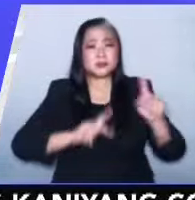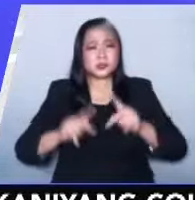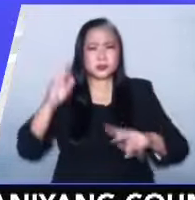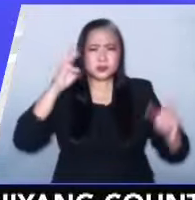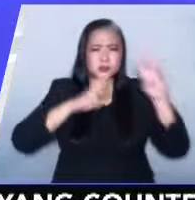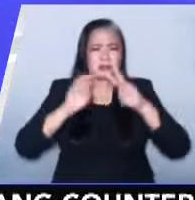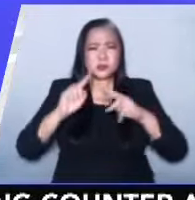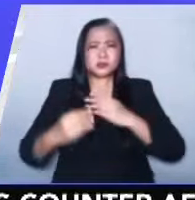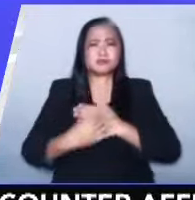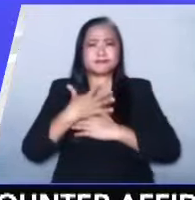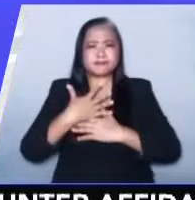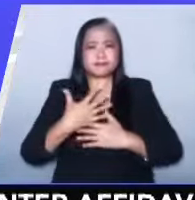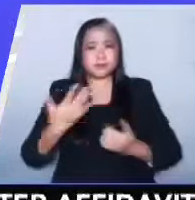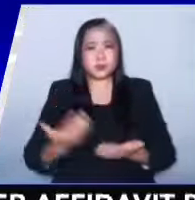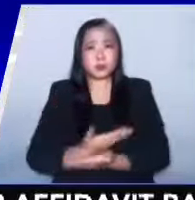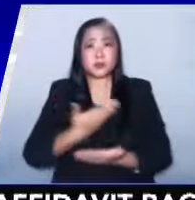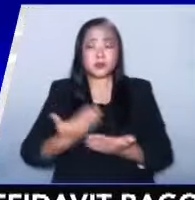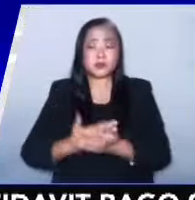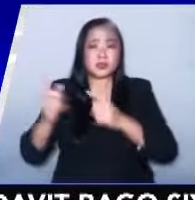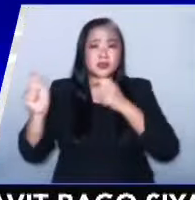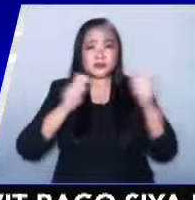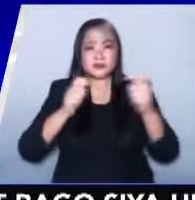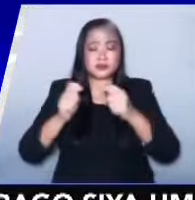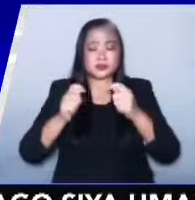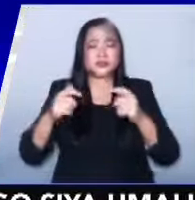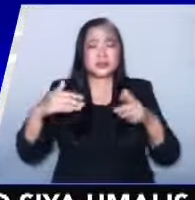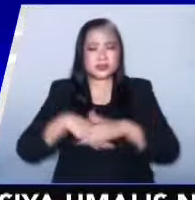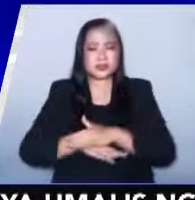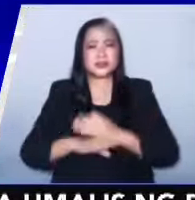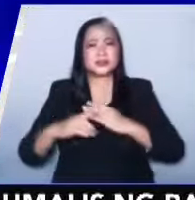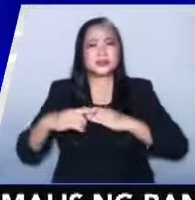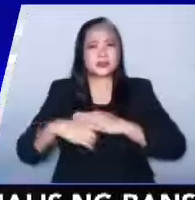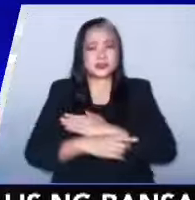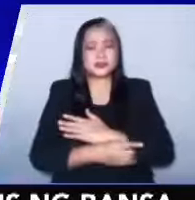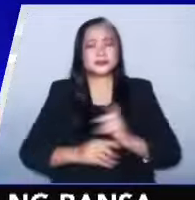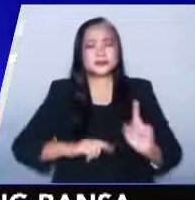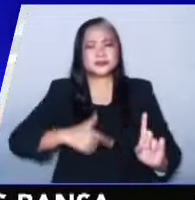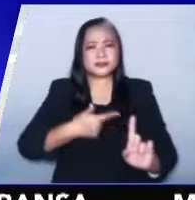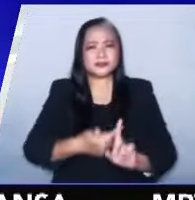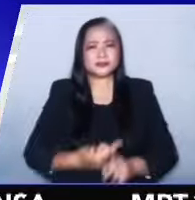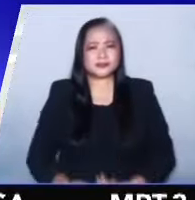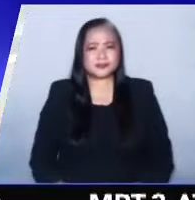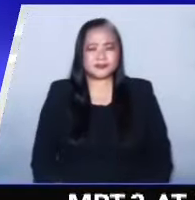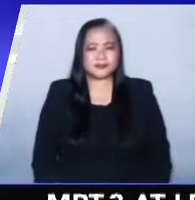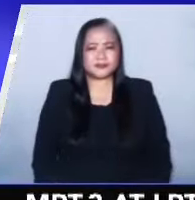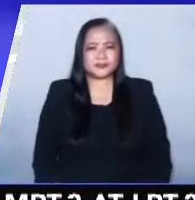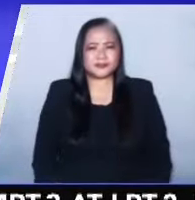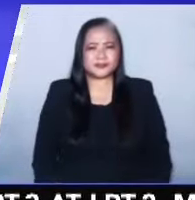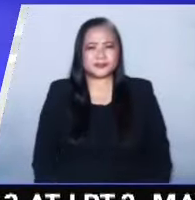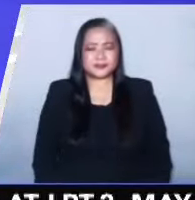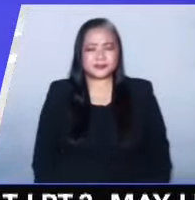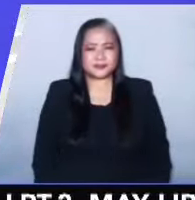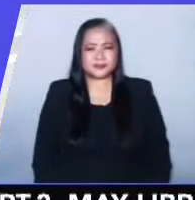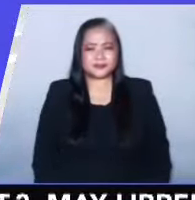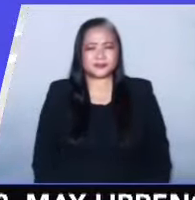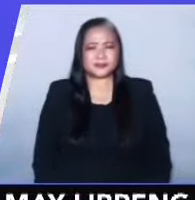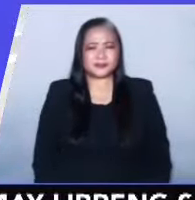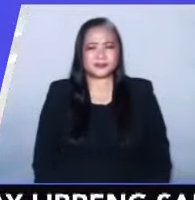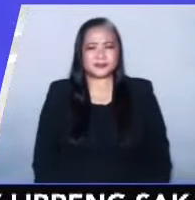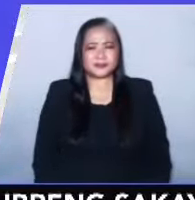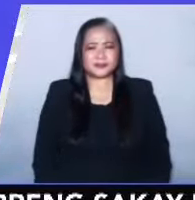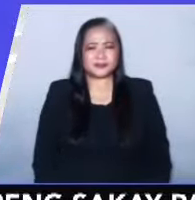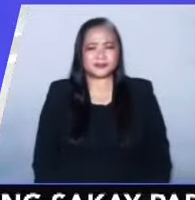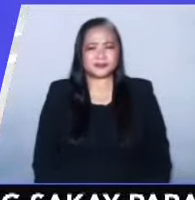bagong bagyo. Live mula sa Dagupan, may unang balita si Claire Lacanilao Dungka ng GMA Regional